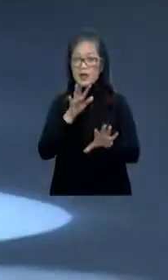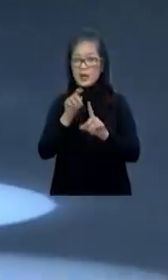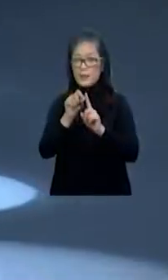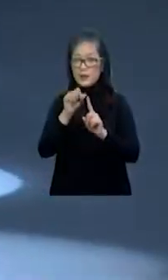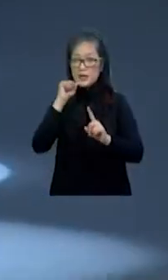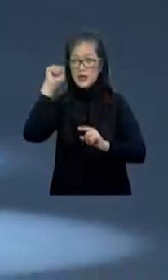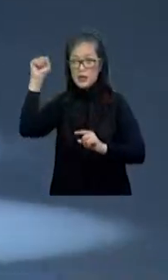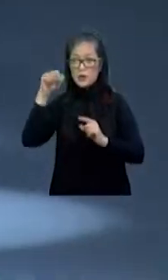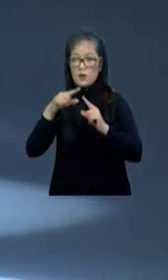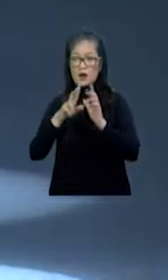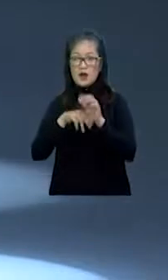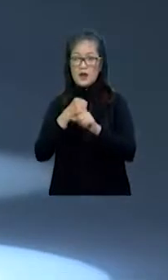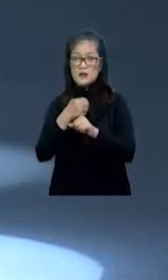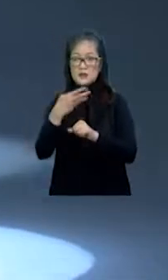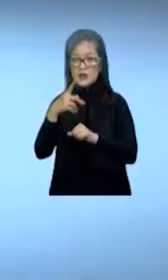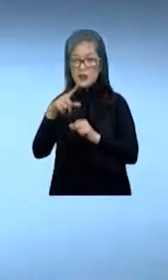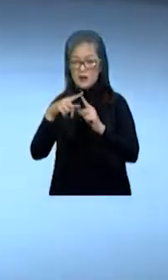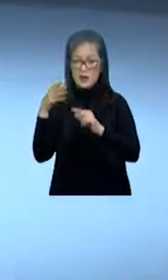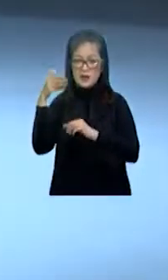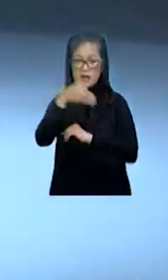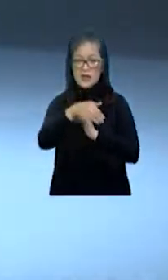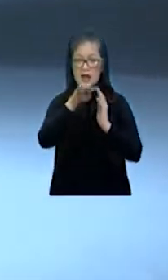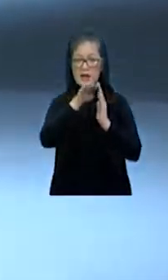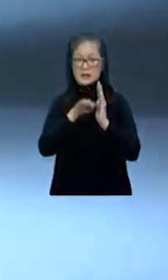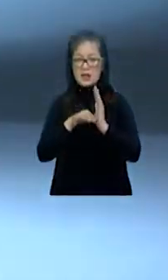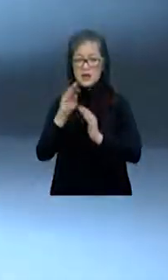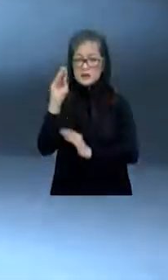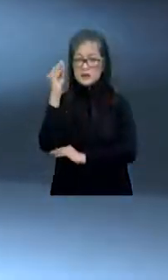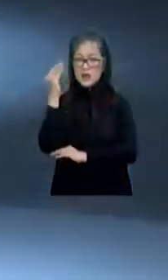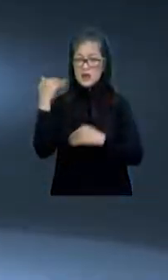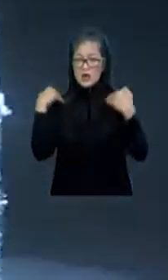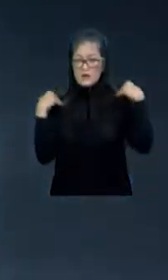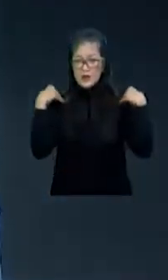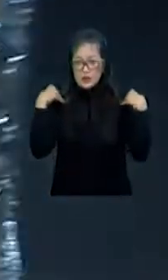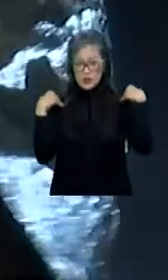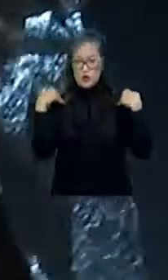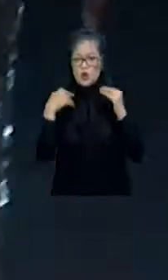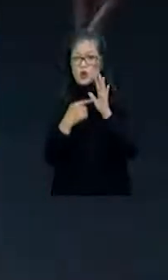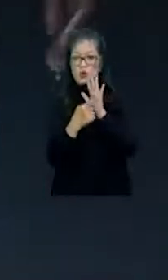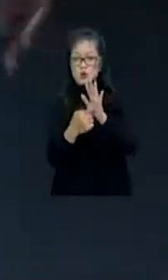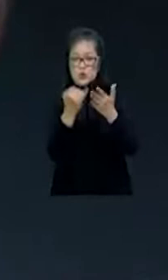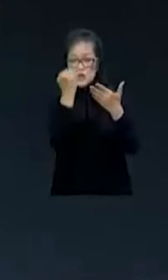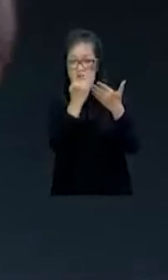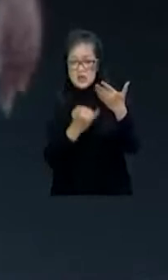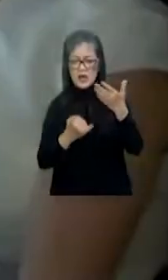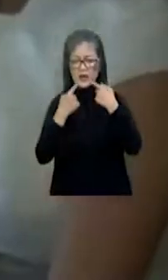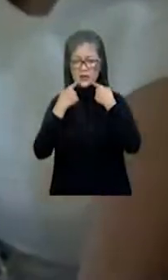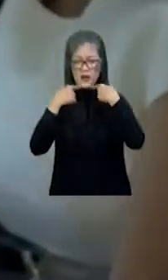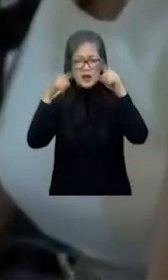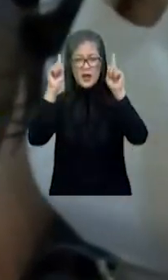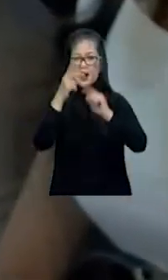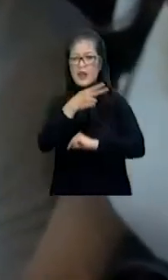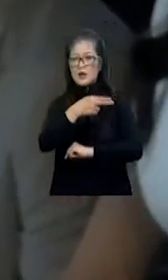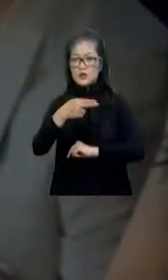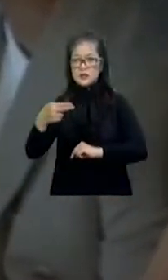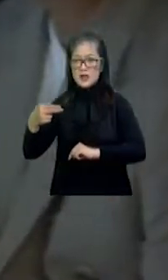mendukung dan menghadiri acara Jakarta Fashion Week 2023. Menampilkan karya fashion dari desainer kenamaan di Indonesia, Jakarta Fashion